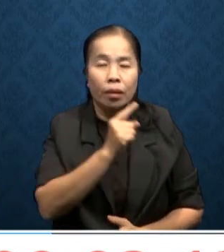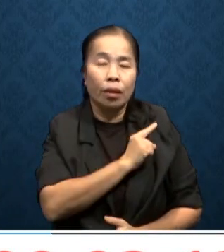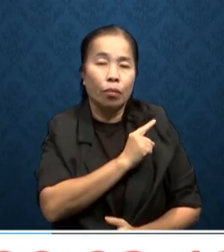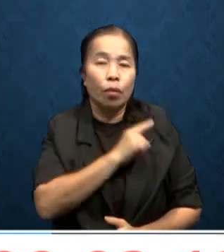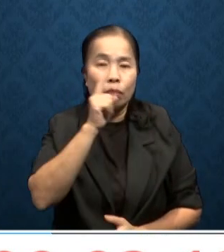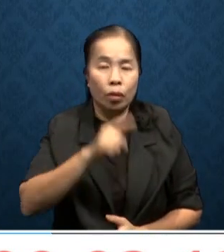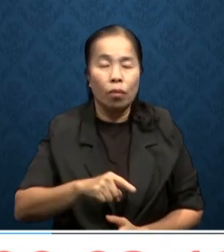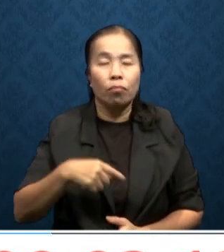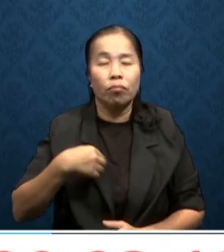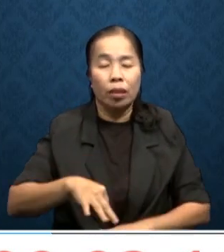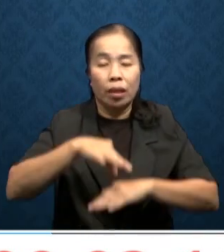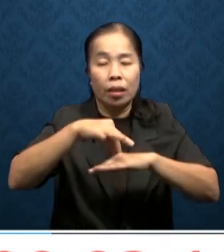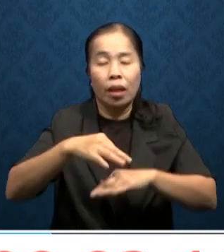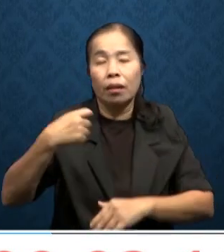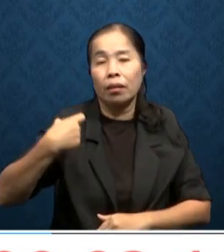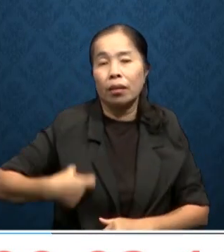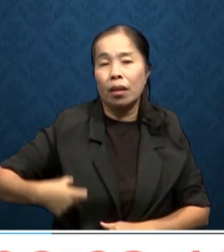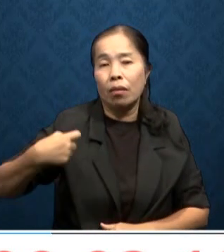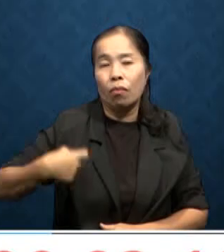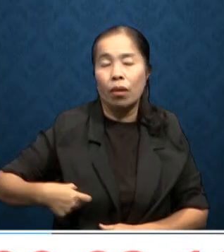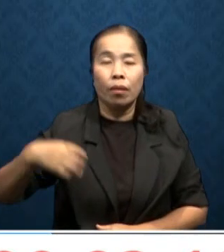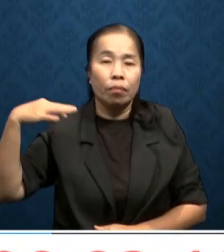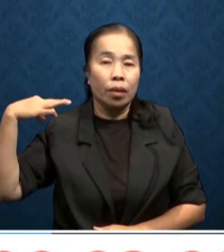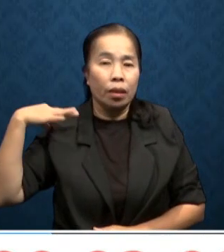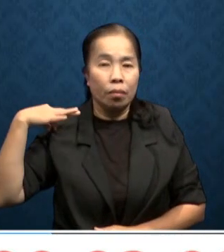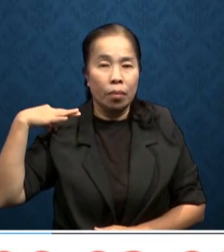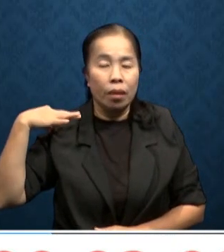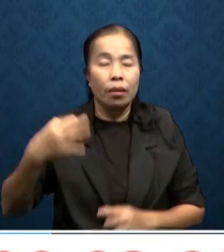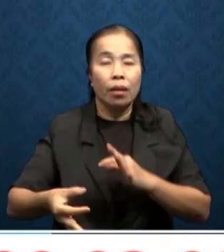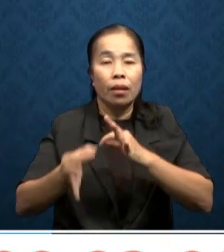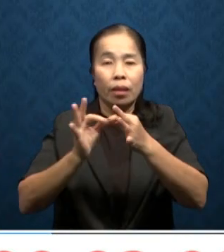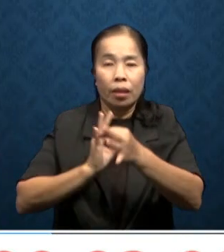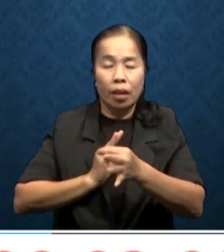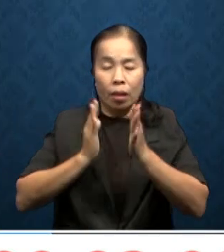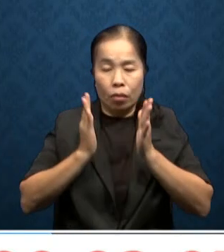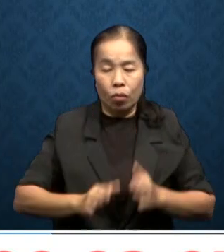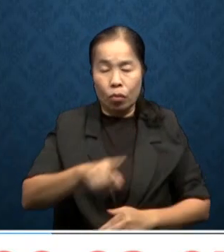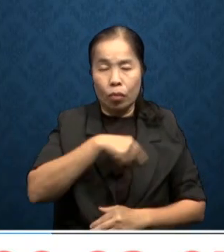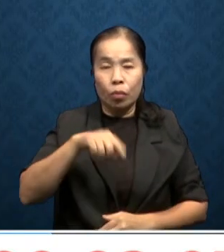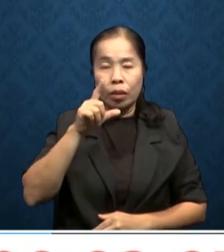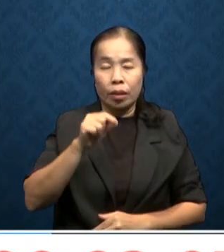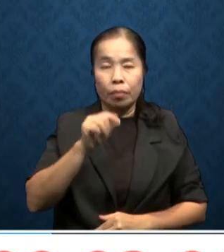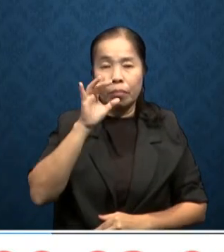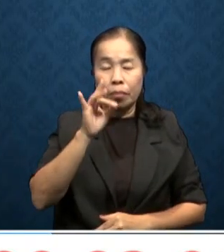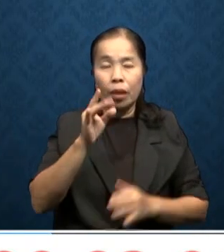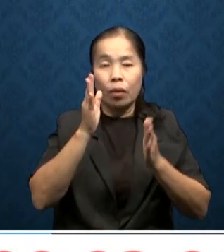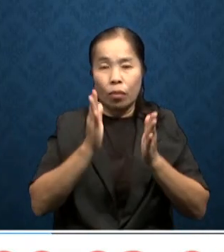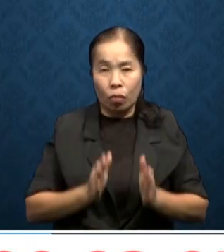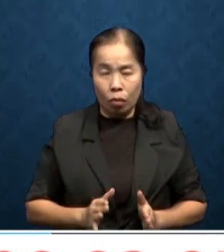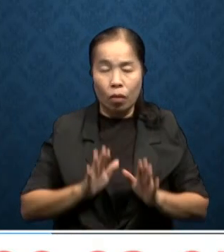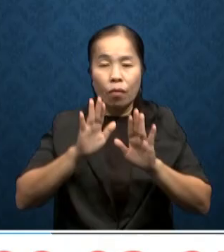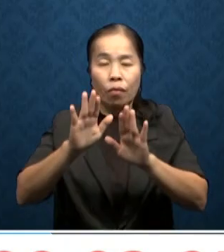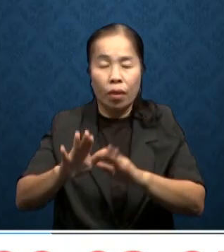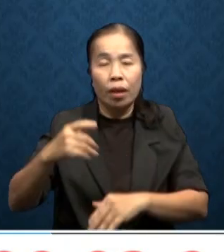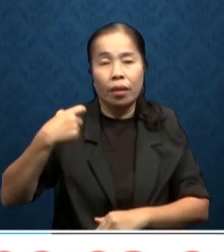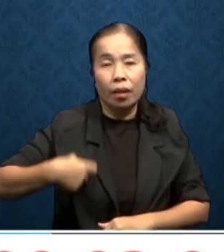ั้งธนายอาศาครับเป็นผู้แทนของผู้เสียหายทั้ง 28 ครอบครัวนี้ใน